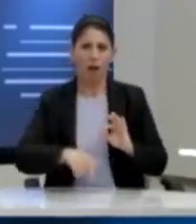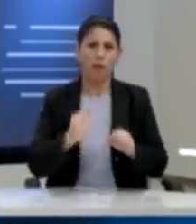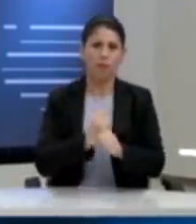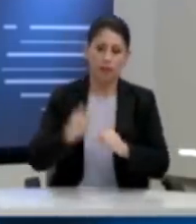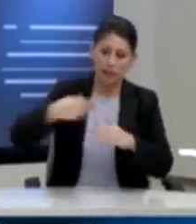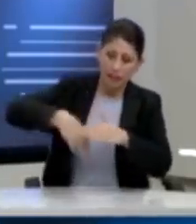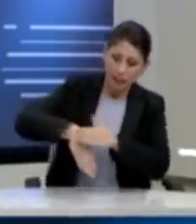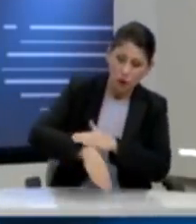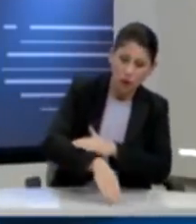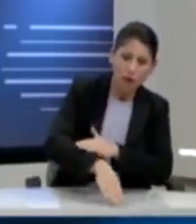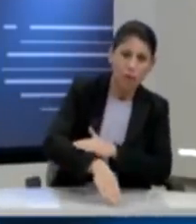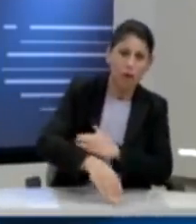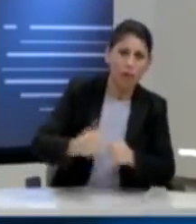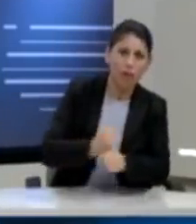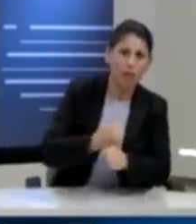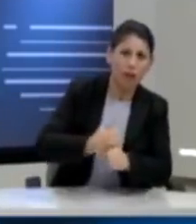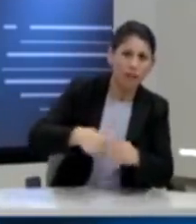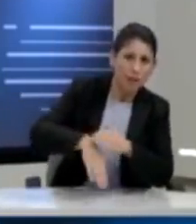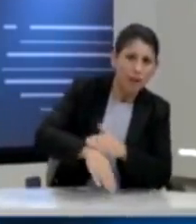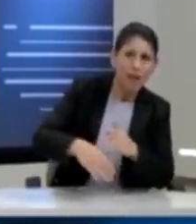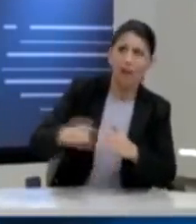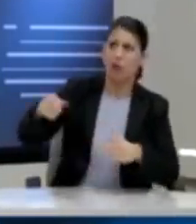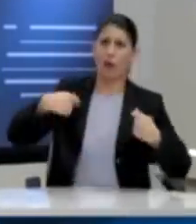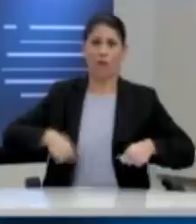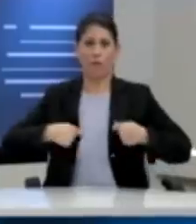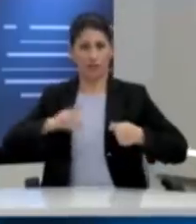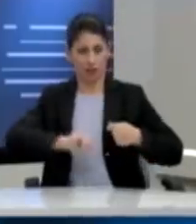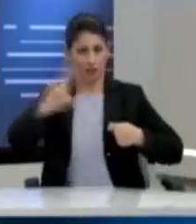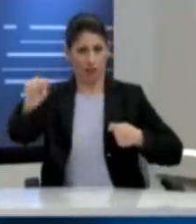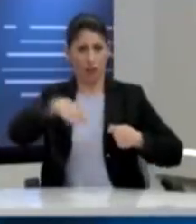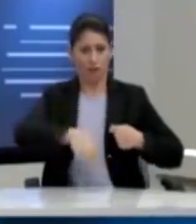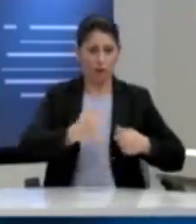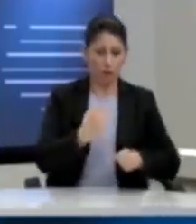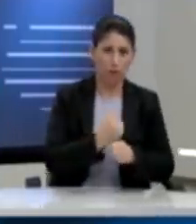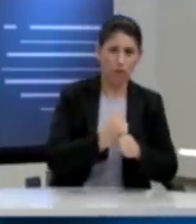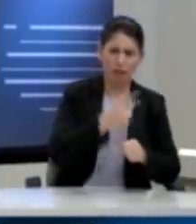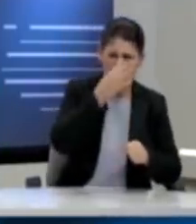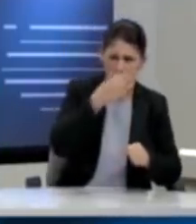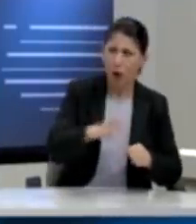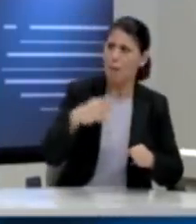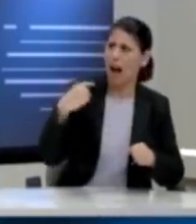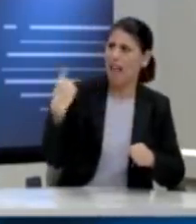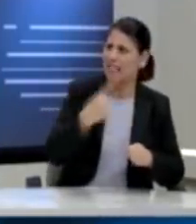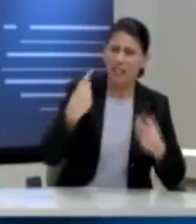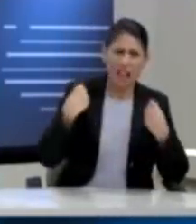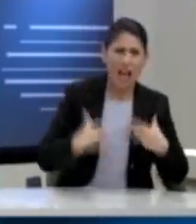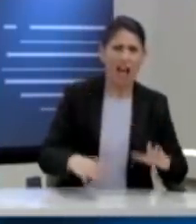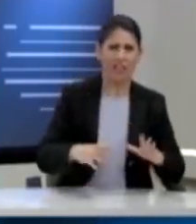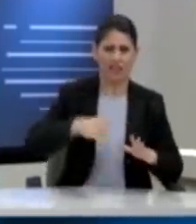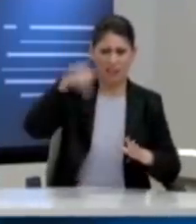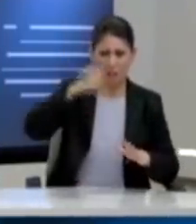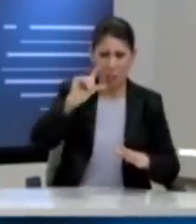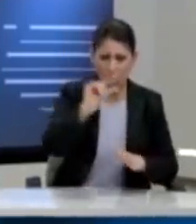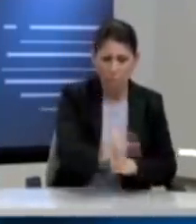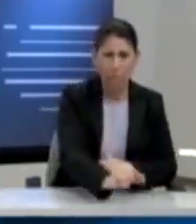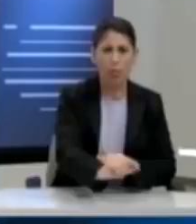τρίτο υπόγειο με τον εφοπλιστή. Συνέτερος είναι αυτός που δουλεύει μέσα στη βρώμα, μέσα σε άθλιες συνθήκες και με άθλια